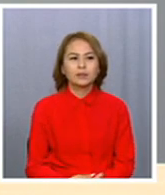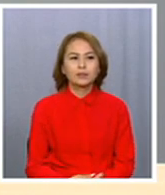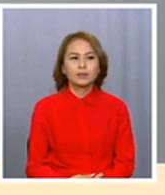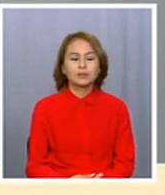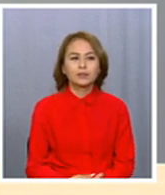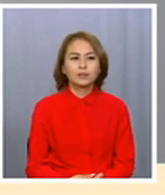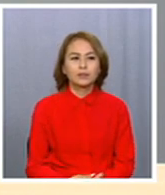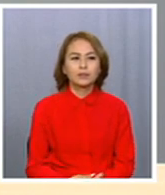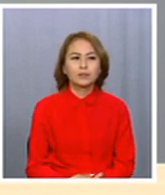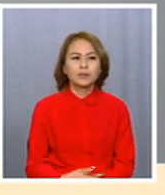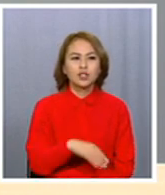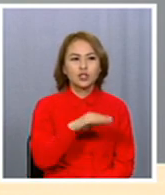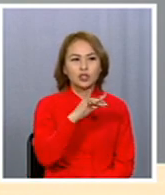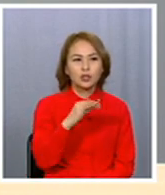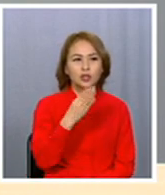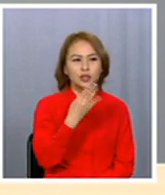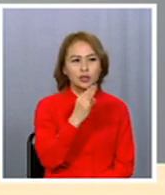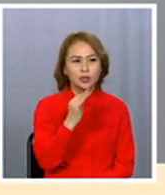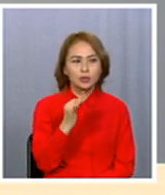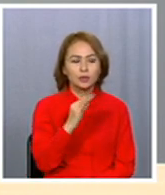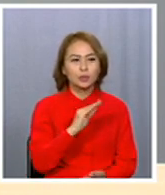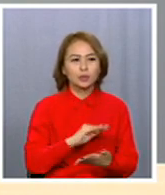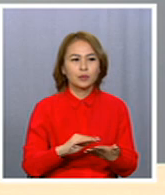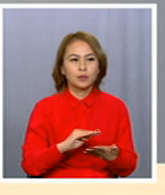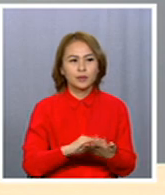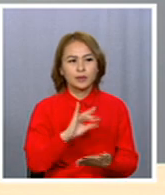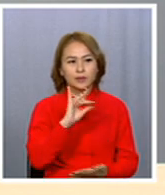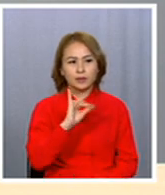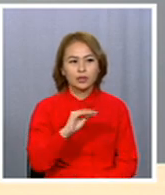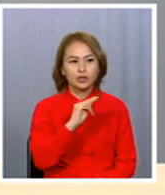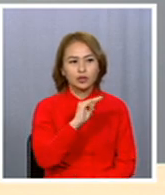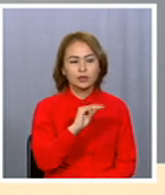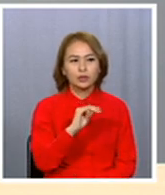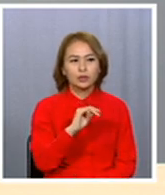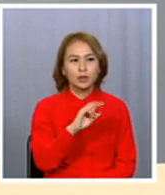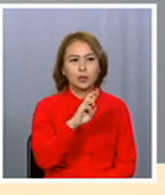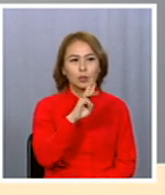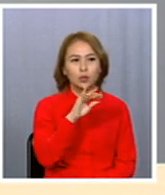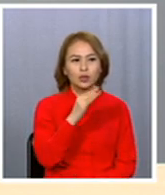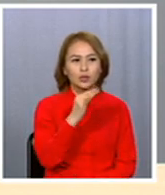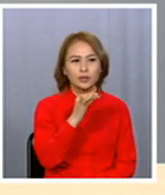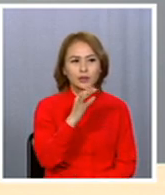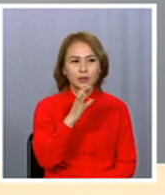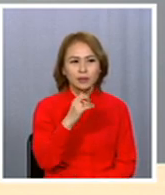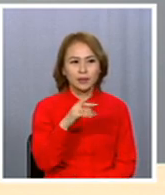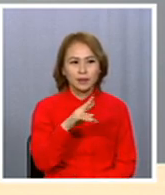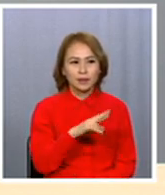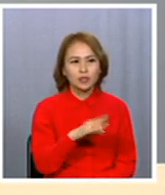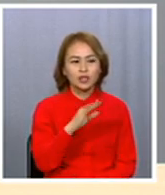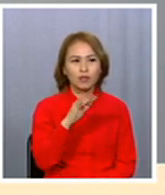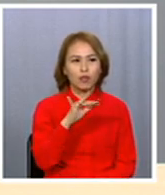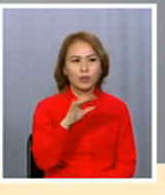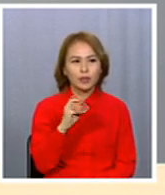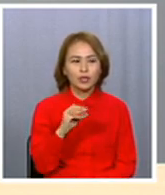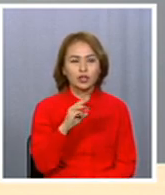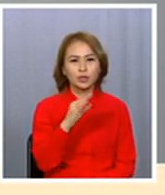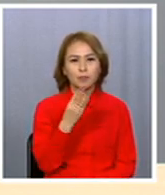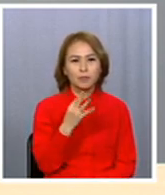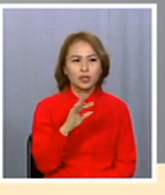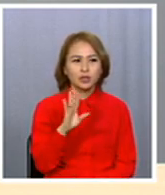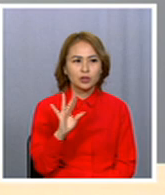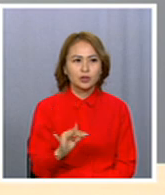Правило. Жиши – пиши с буквой И. Пушистое животное живет